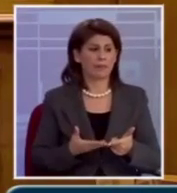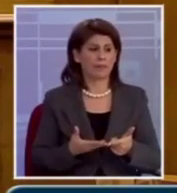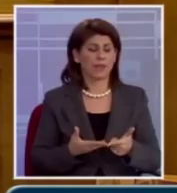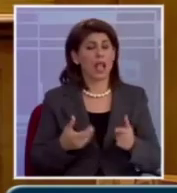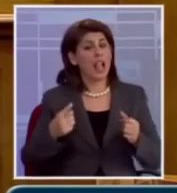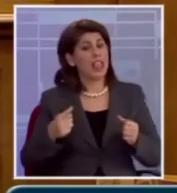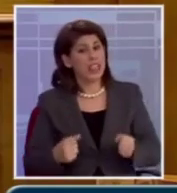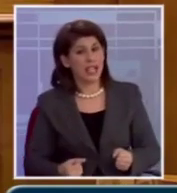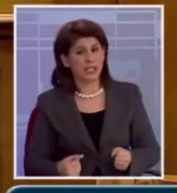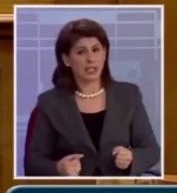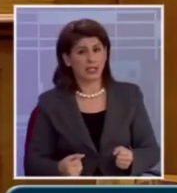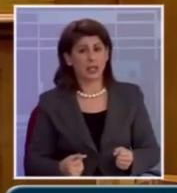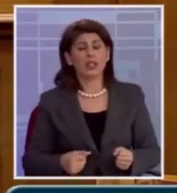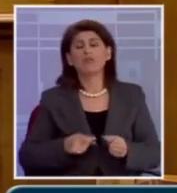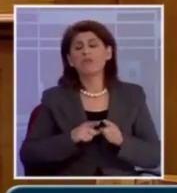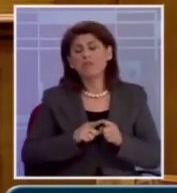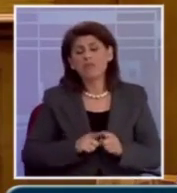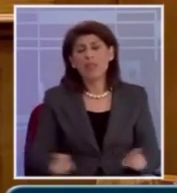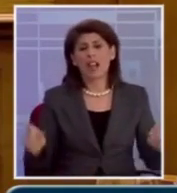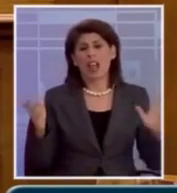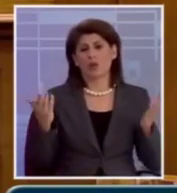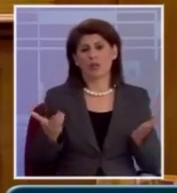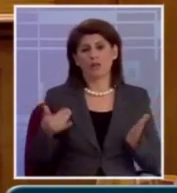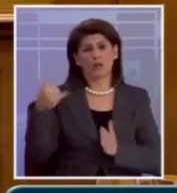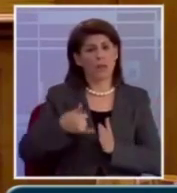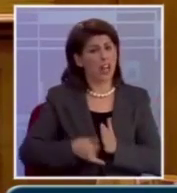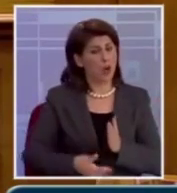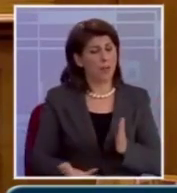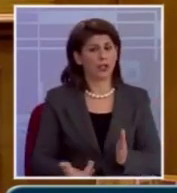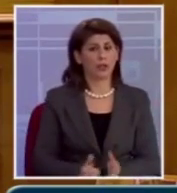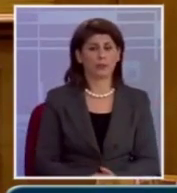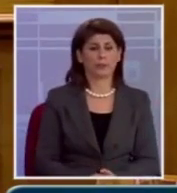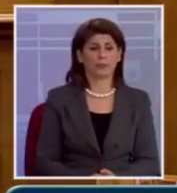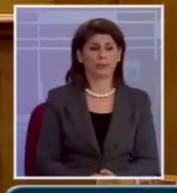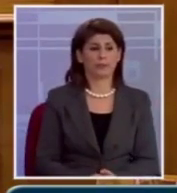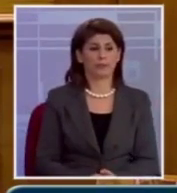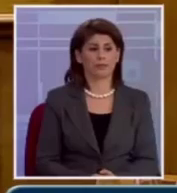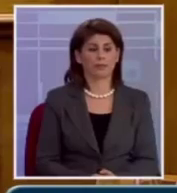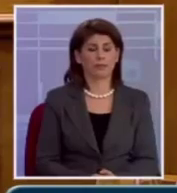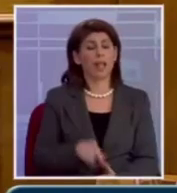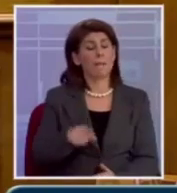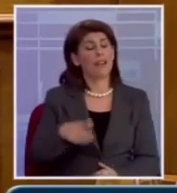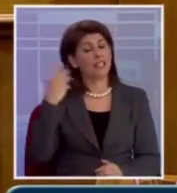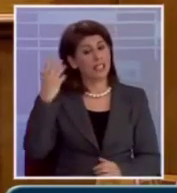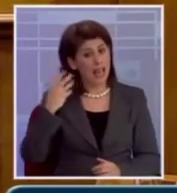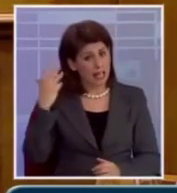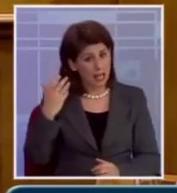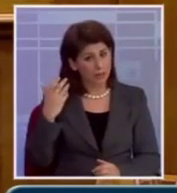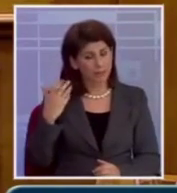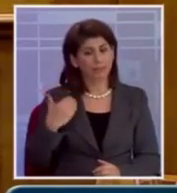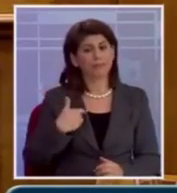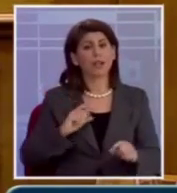θέσεις οι οποίες δεν έχουν σχέση με το περιεχόμενο, και με αυτή την έννοια θα